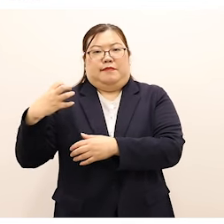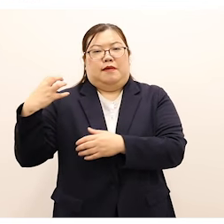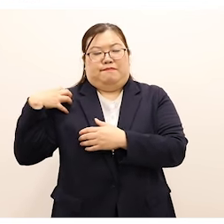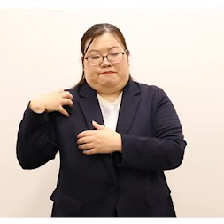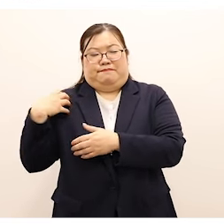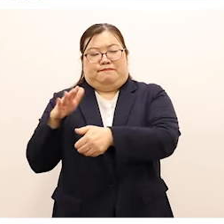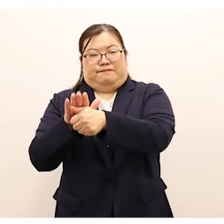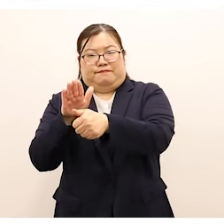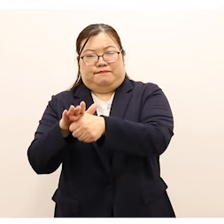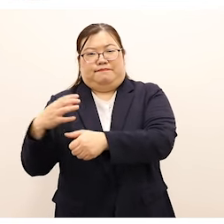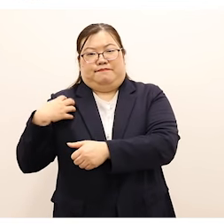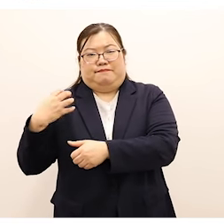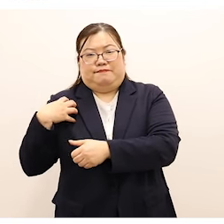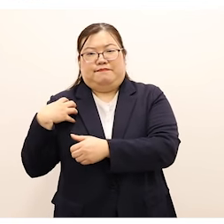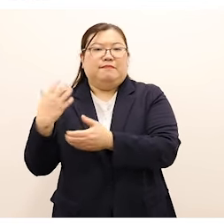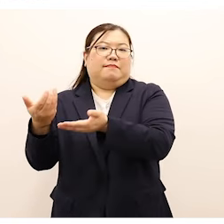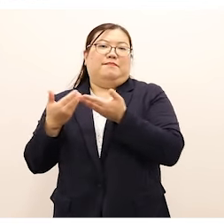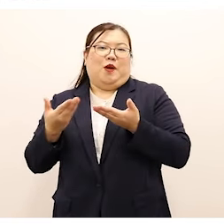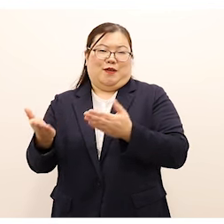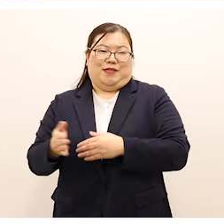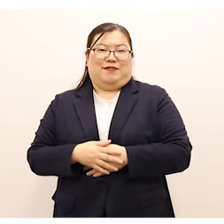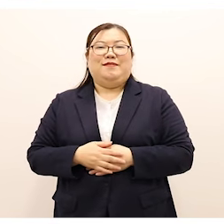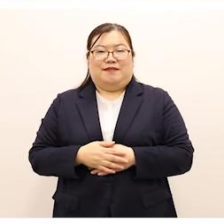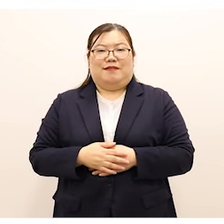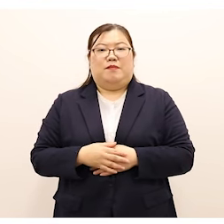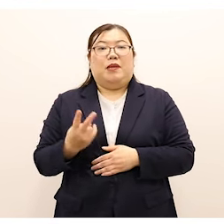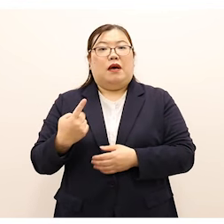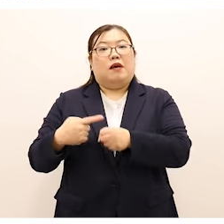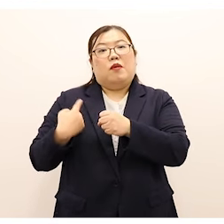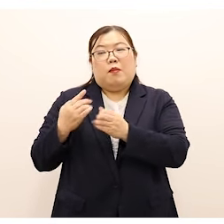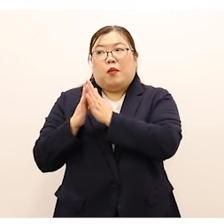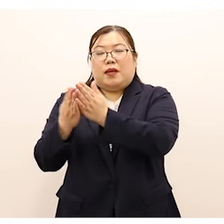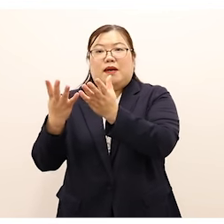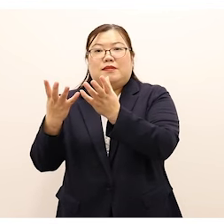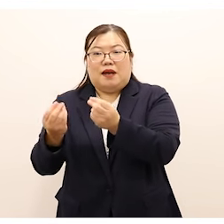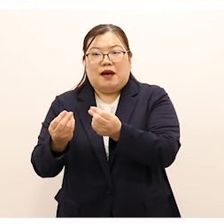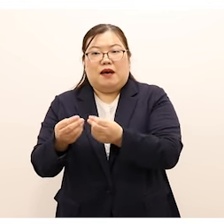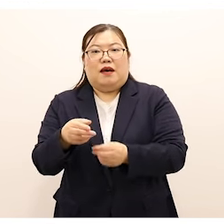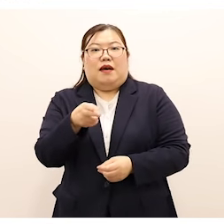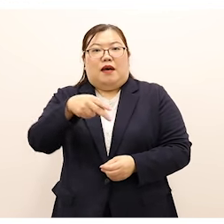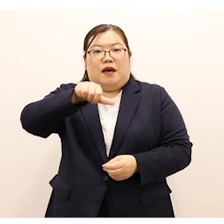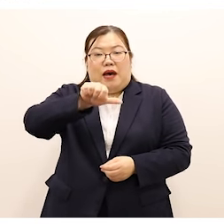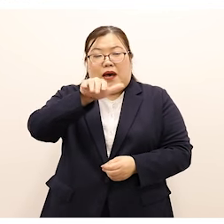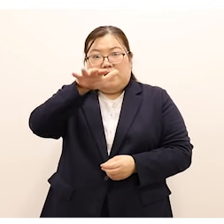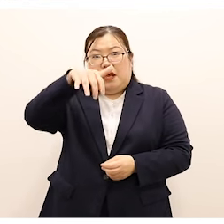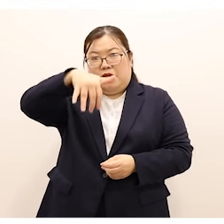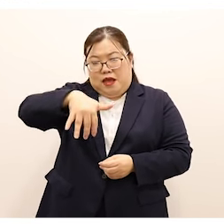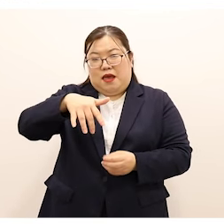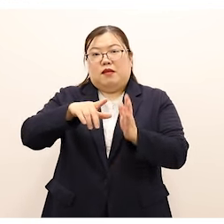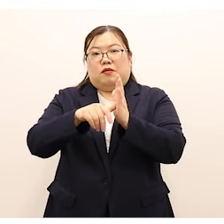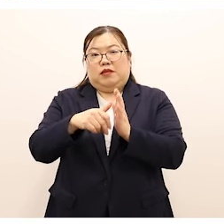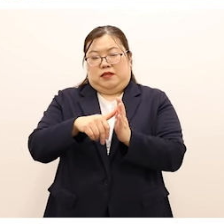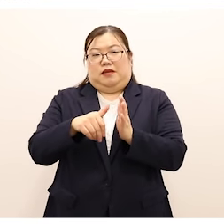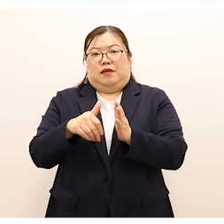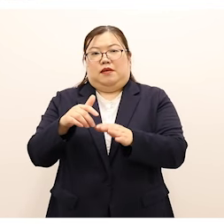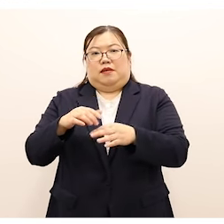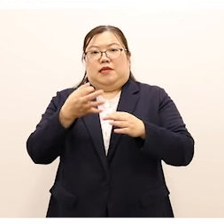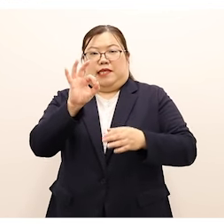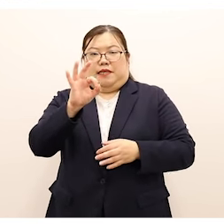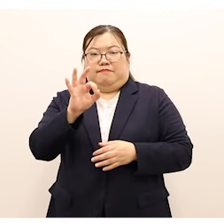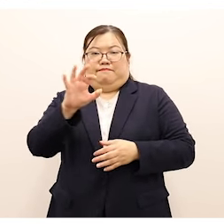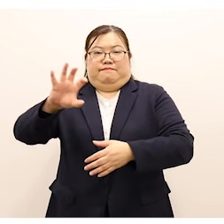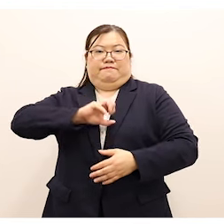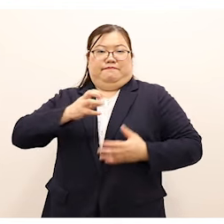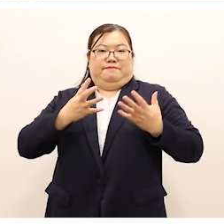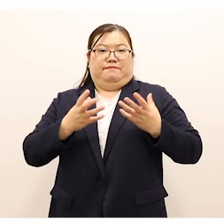ただきます。そして昨年に引き続き、アテネパラリンピック金メダリストの高橋由一さんにも、ブ